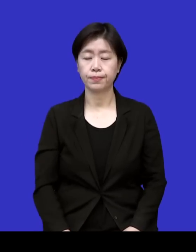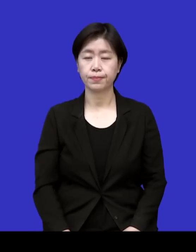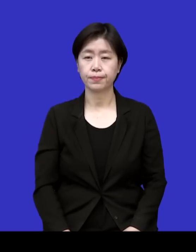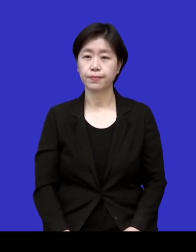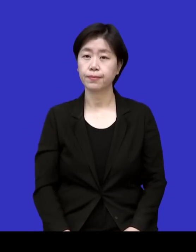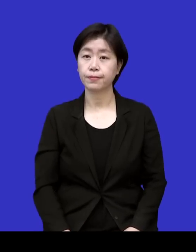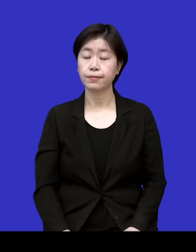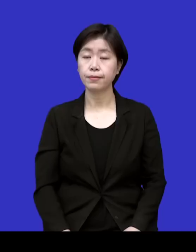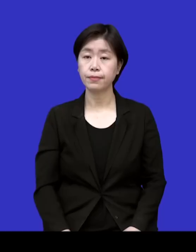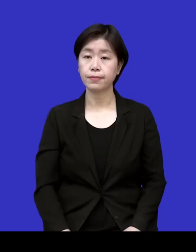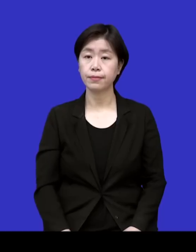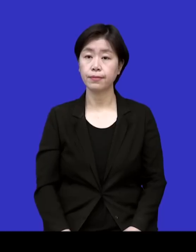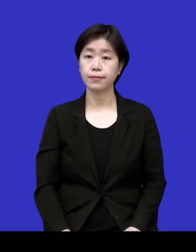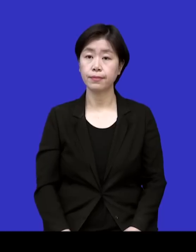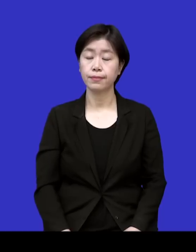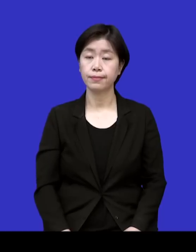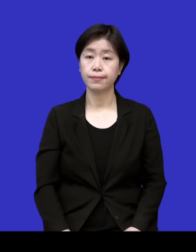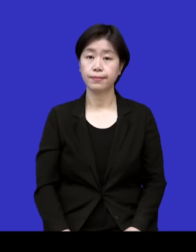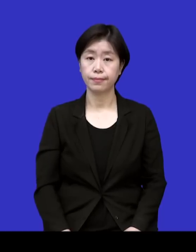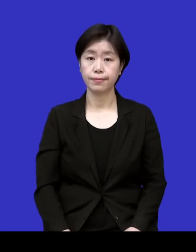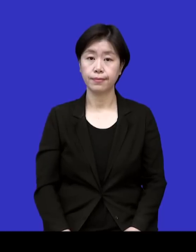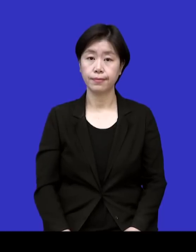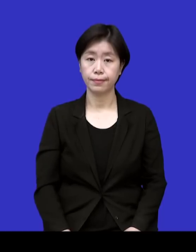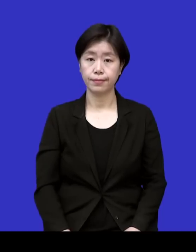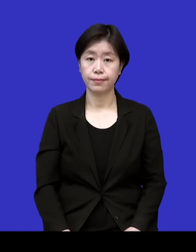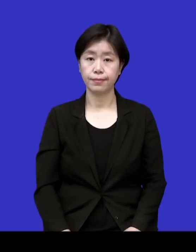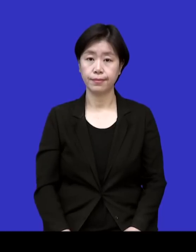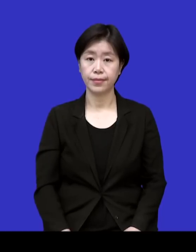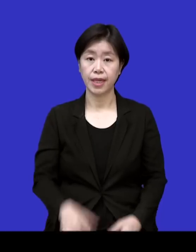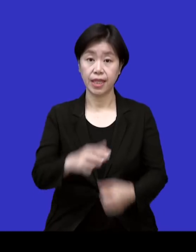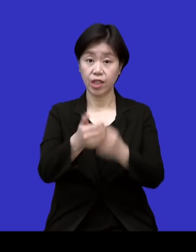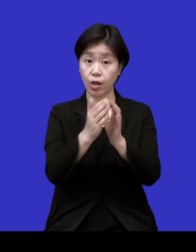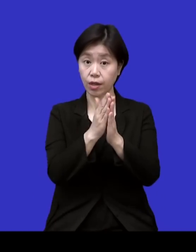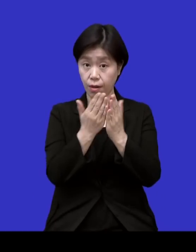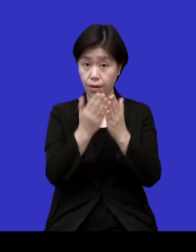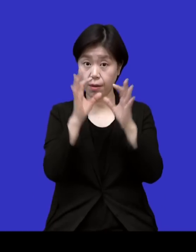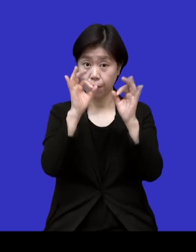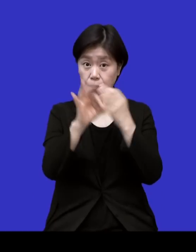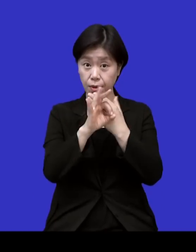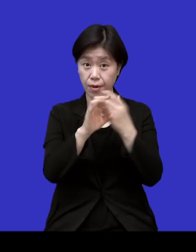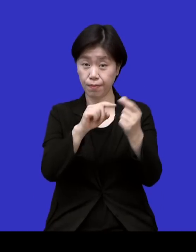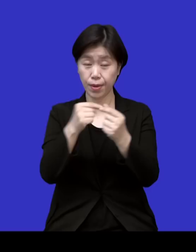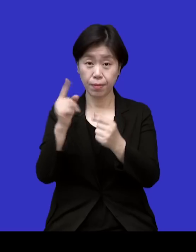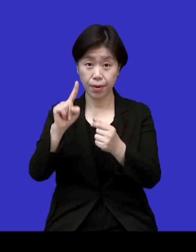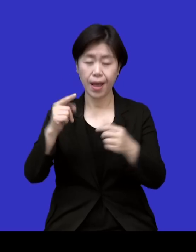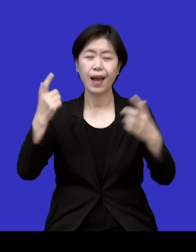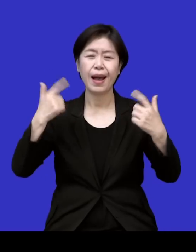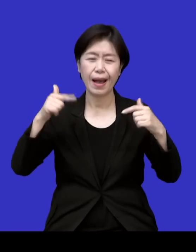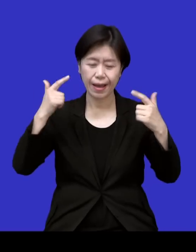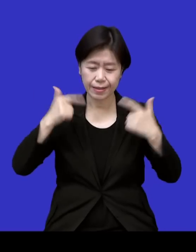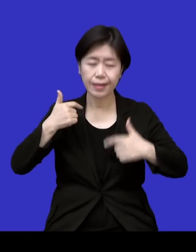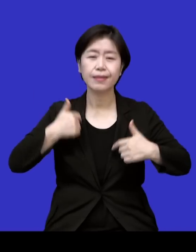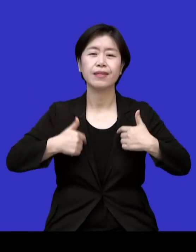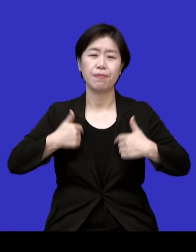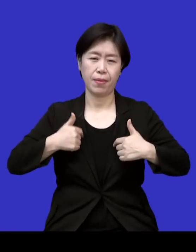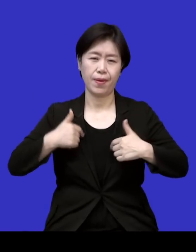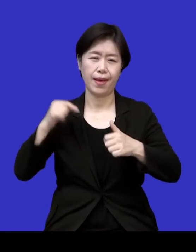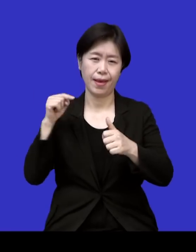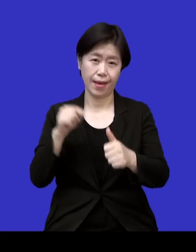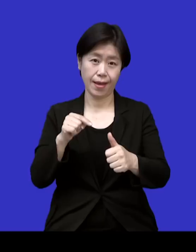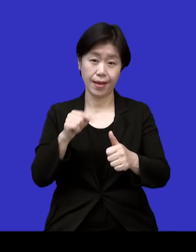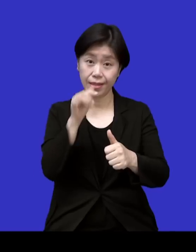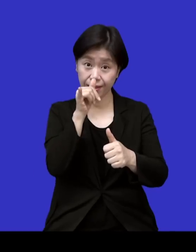하나님께서 훈련을 하셨던 게 항상 기뻐하라 그거를 거의 한 3년 5년을 훈련을 받았어요. 우울이